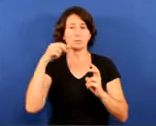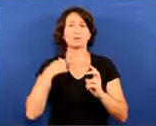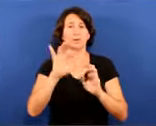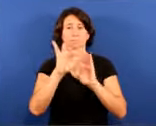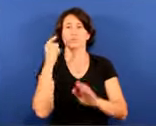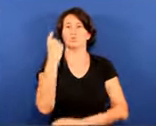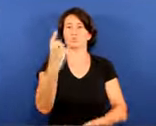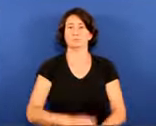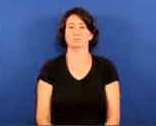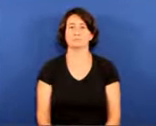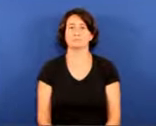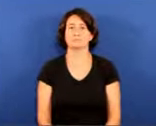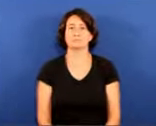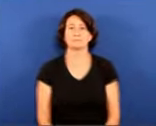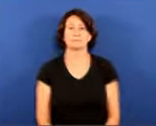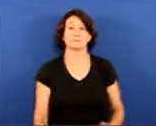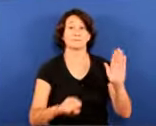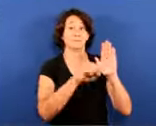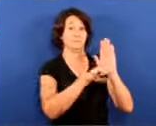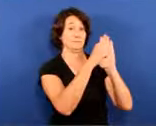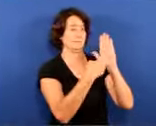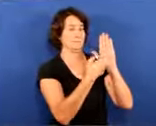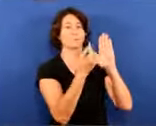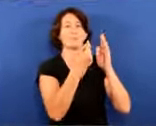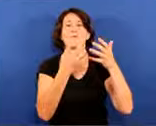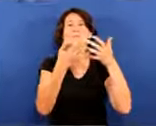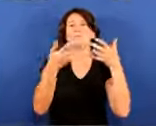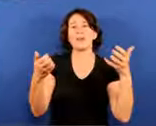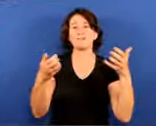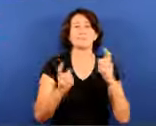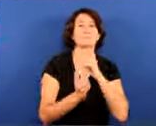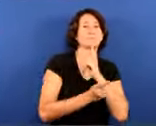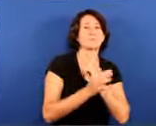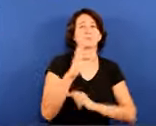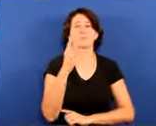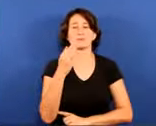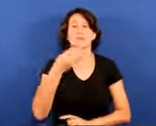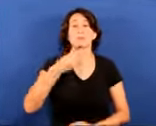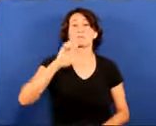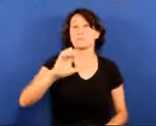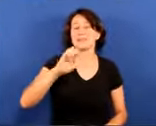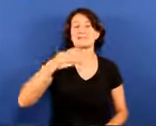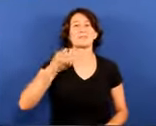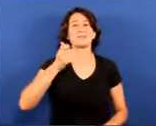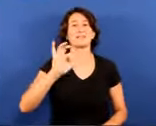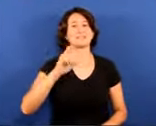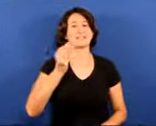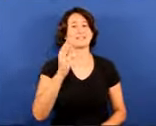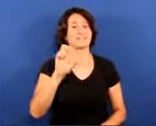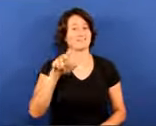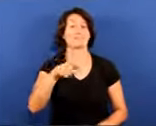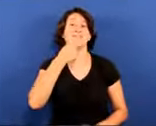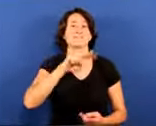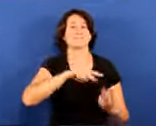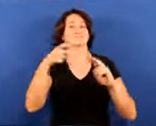den marka baten ezaugarriak dira. Marka horretan tradizioa eta modernitatea uztartzen dira. Herritarren parte hartzea